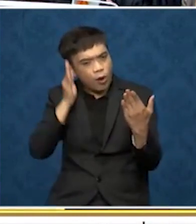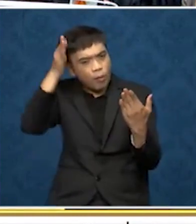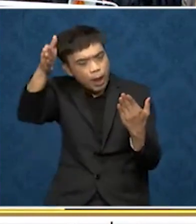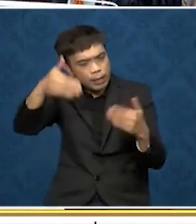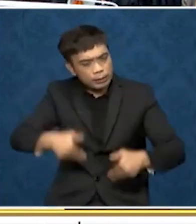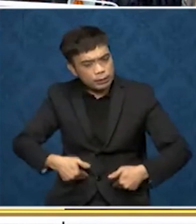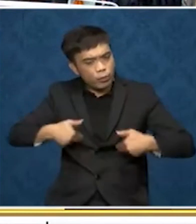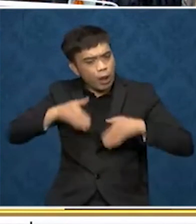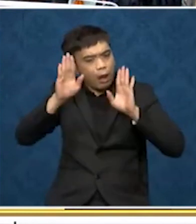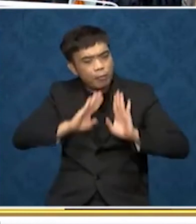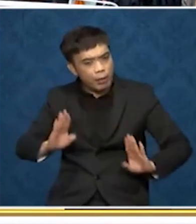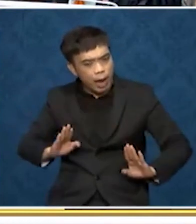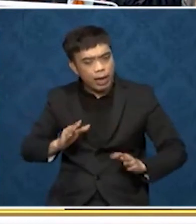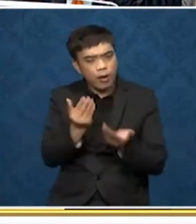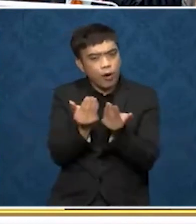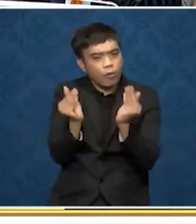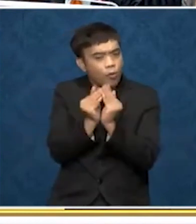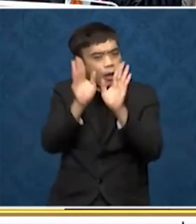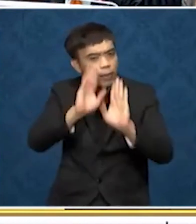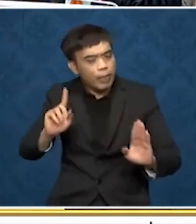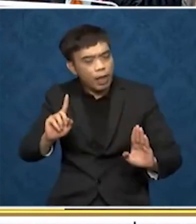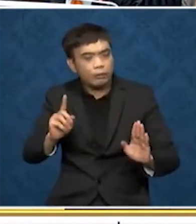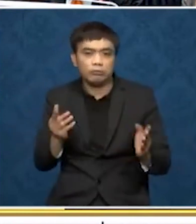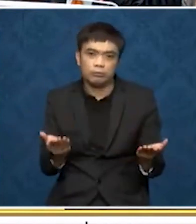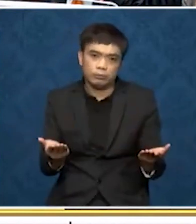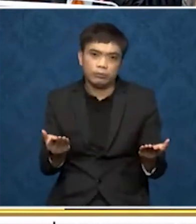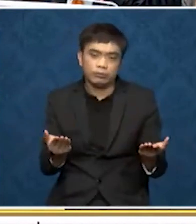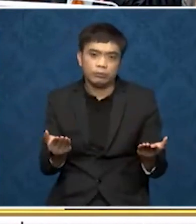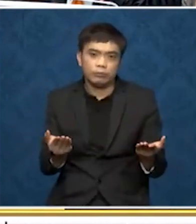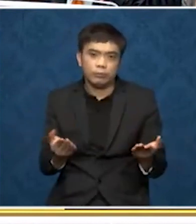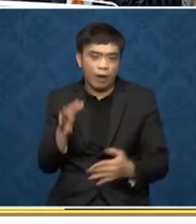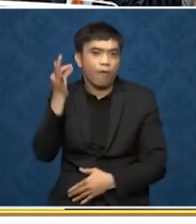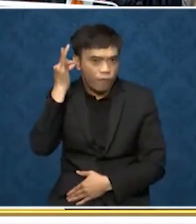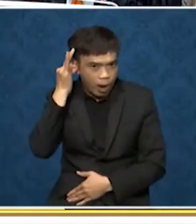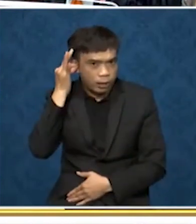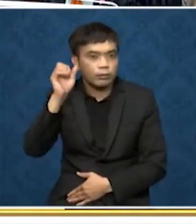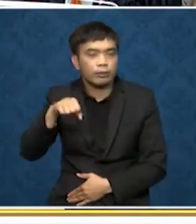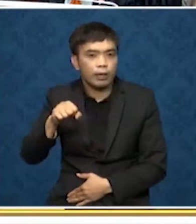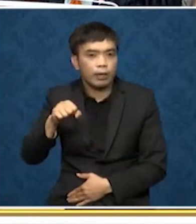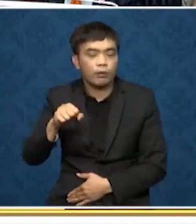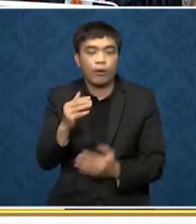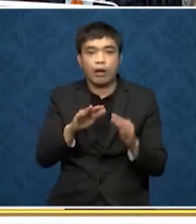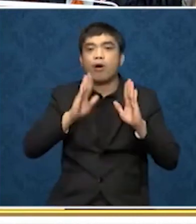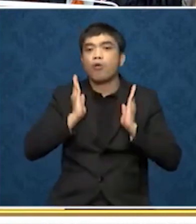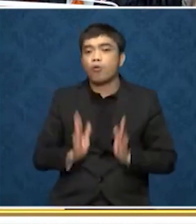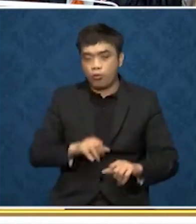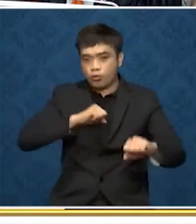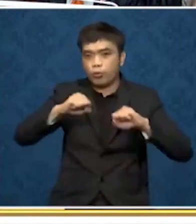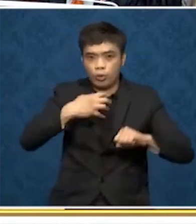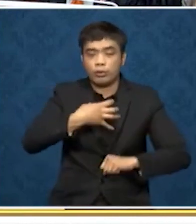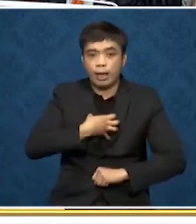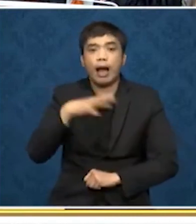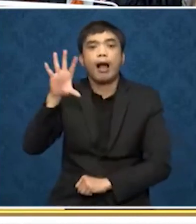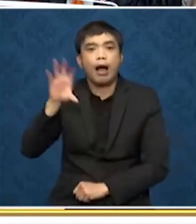กินสร้างเนื้อสร้างตัวสร้างครอบครัวยังไงท่านฟังหรือเปล่าว่าเยาวชนเขต้องการอะไร